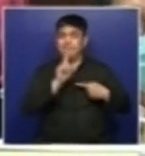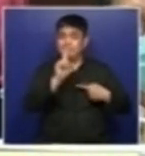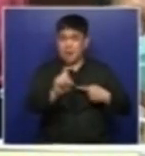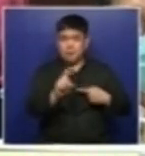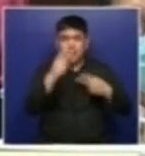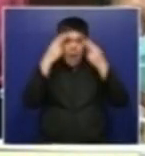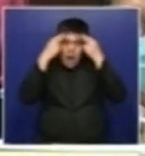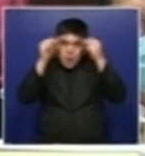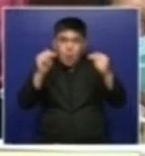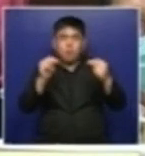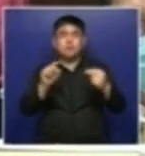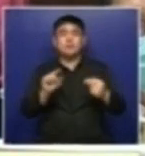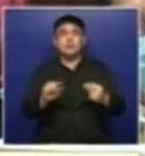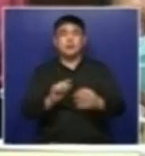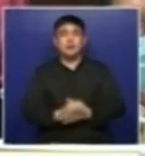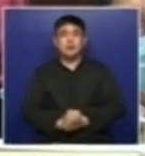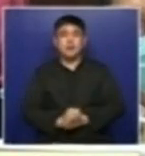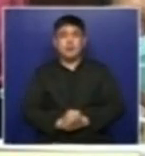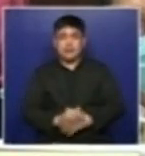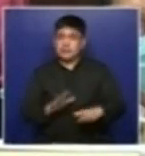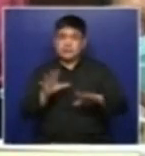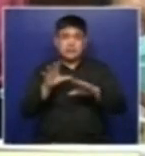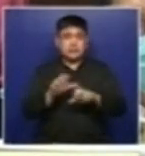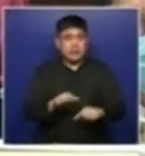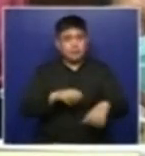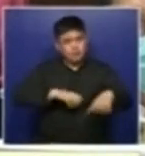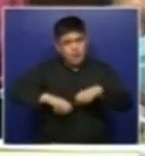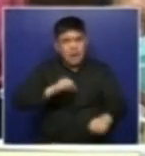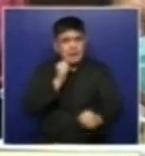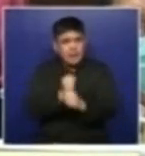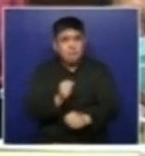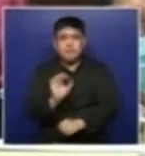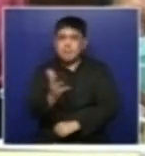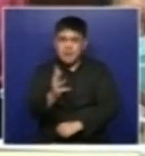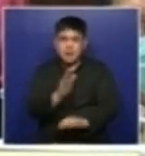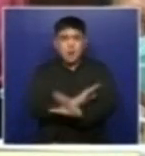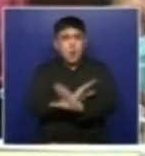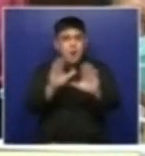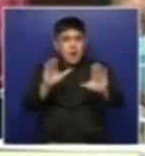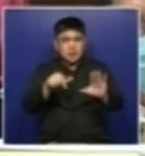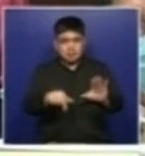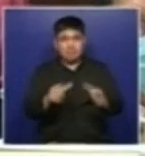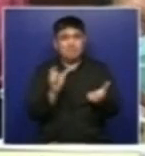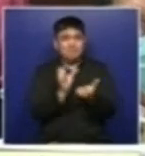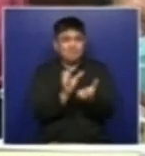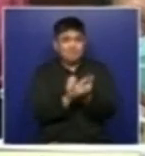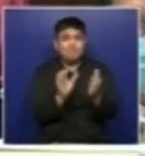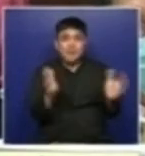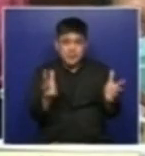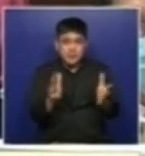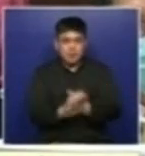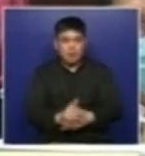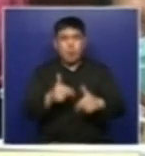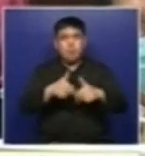นายกรัฐมนตรีเนี่ยถึงไม่จัดการเรื่องบ่อนการพนันและปล่อยปะละเล